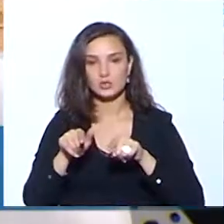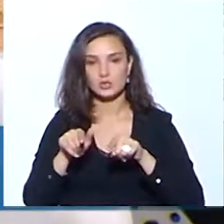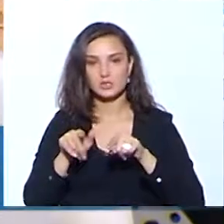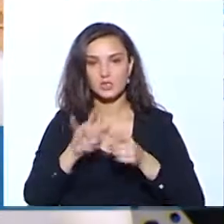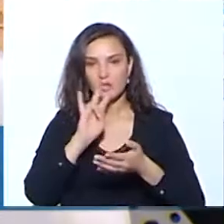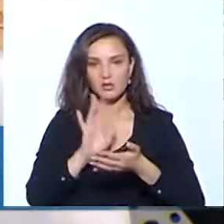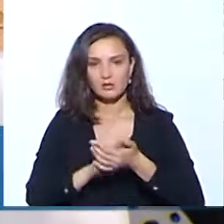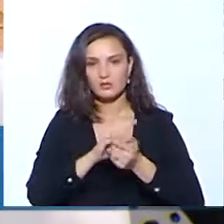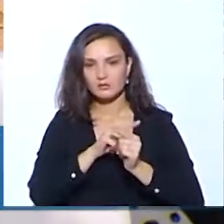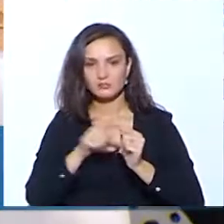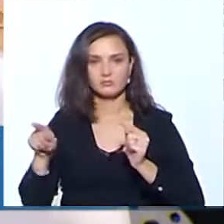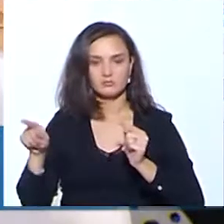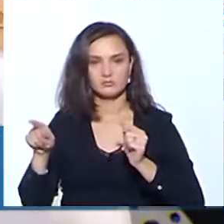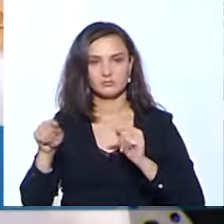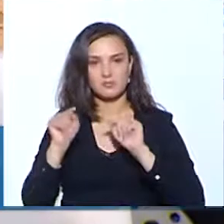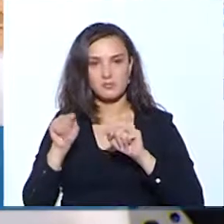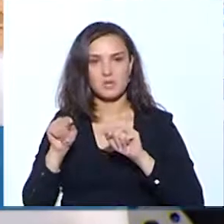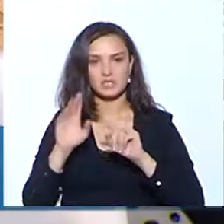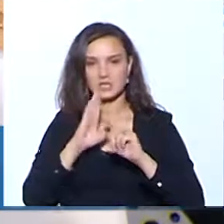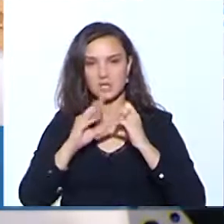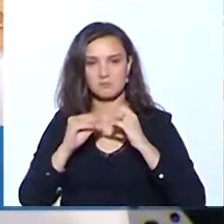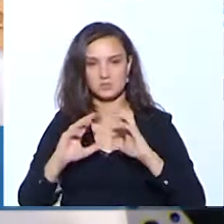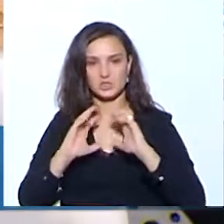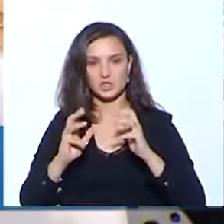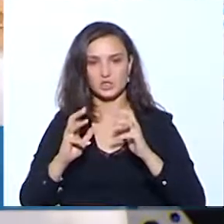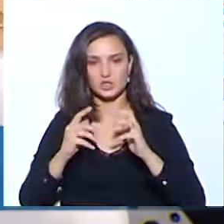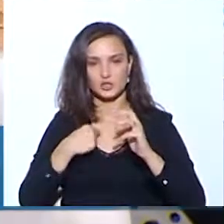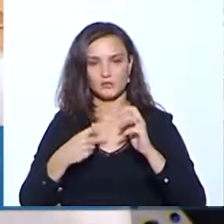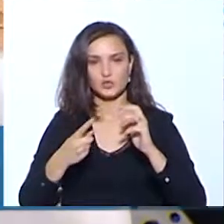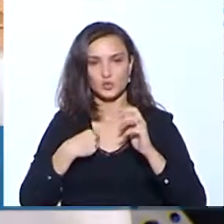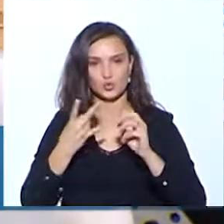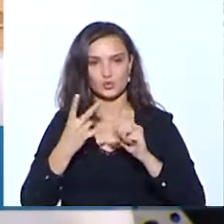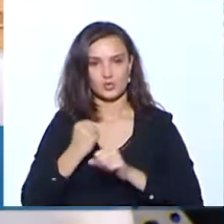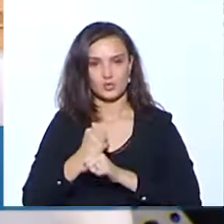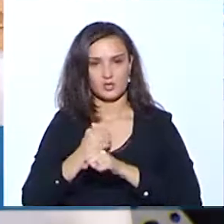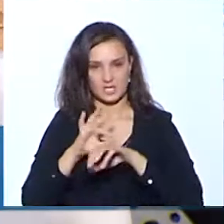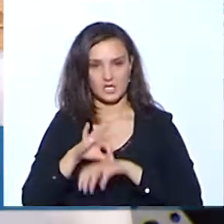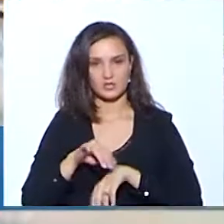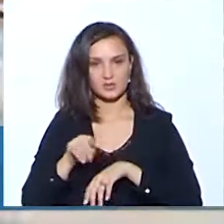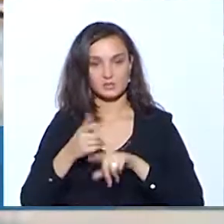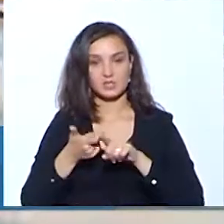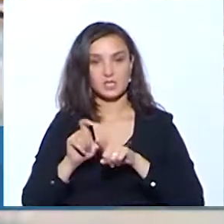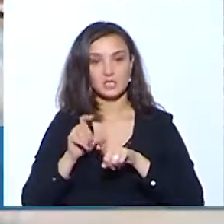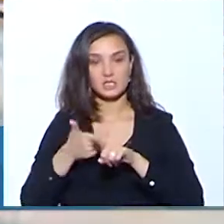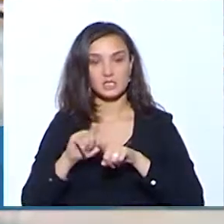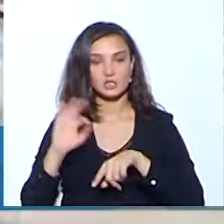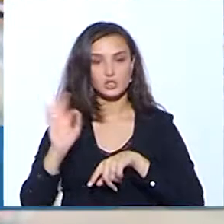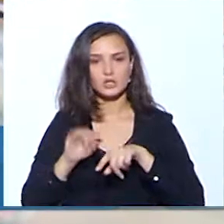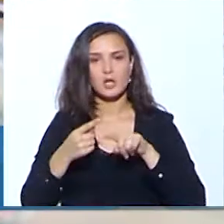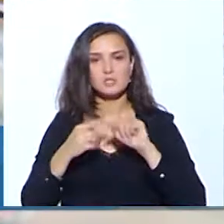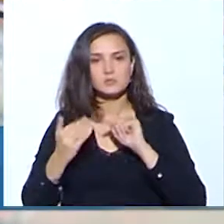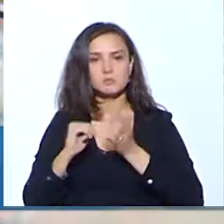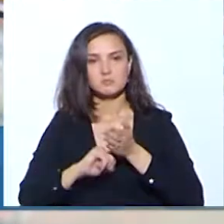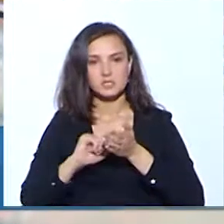უწყვეტ მონაკვეთთან, რომელმაც მან დედამიწაზე ჩვენ შორის უნდა გაატაროს. ძალიან ხშირად ამას საფუძვლად